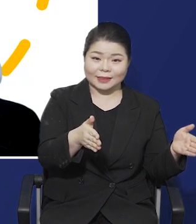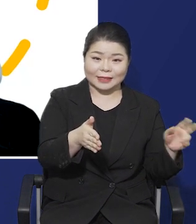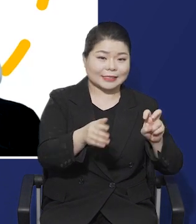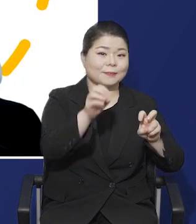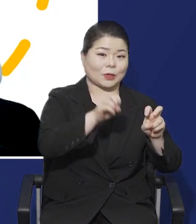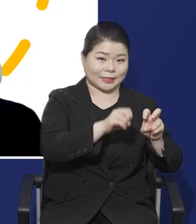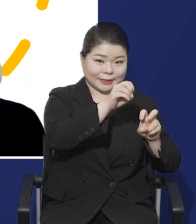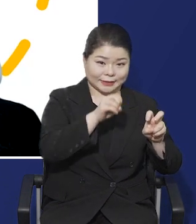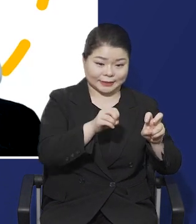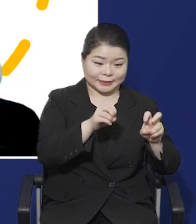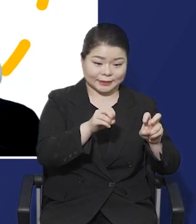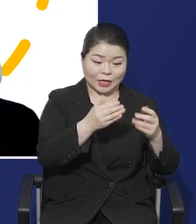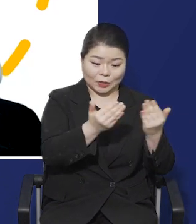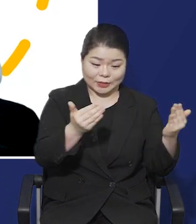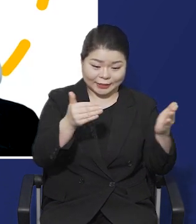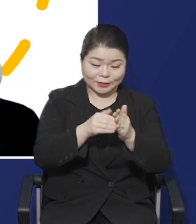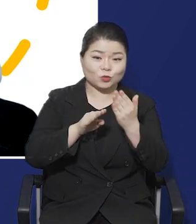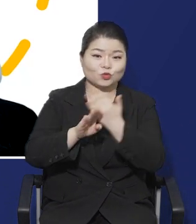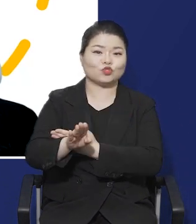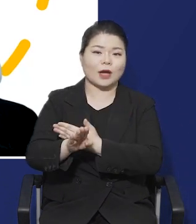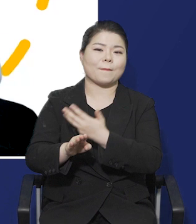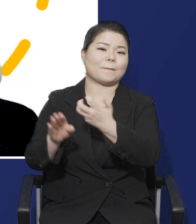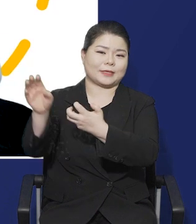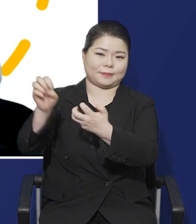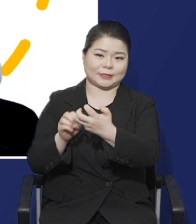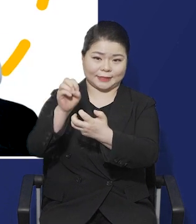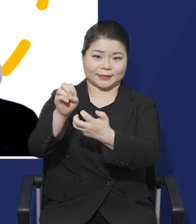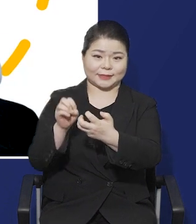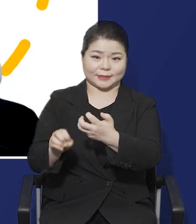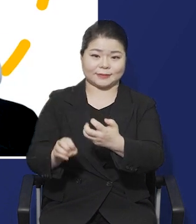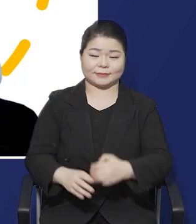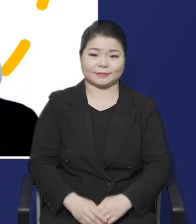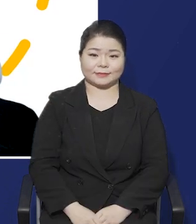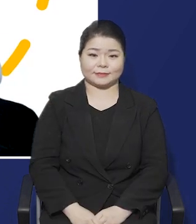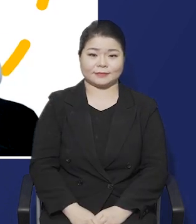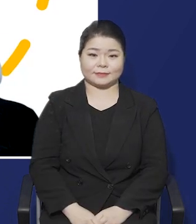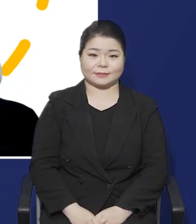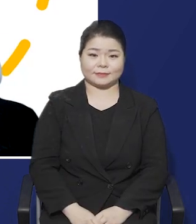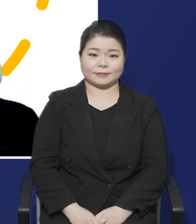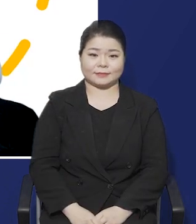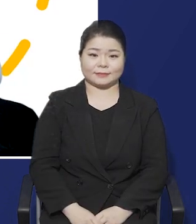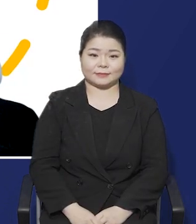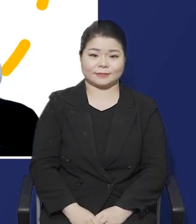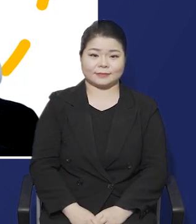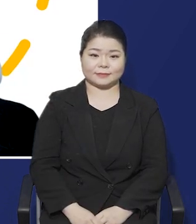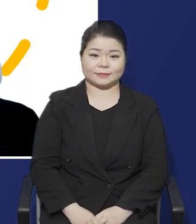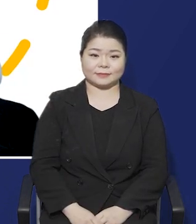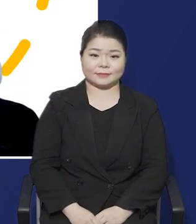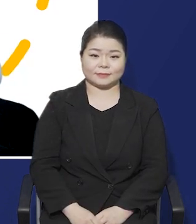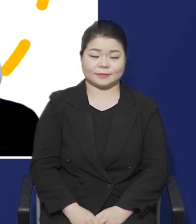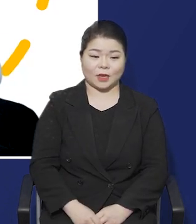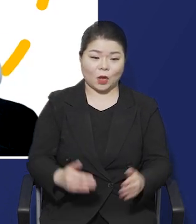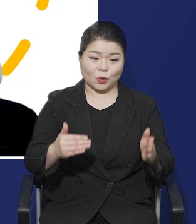20%, 전시 종료 이후에 발생하는 게 80%라고 나와 있습니다. 그래서 종료 후